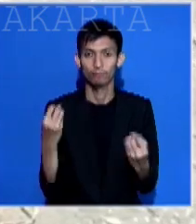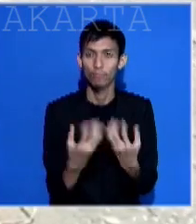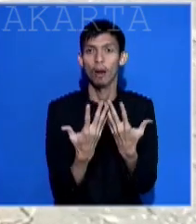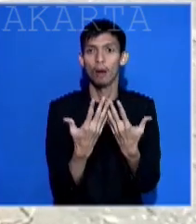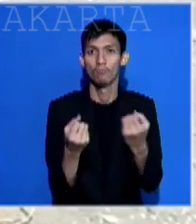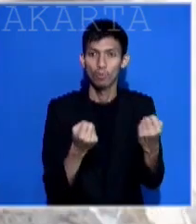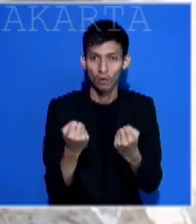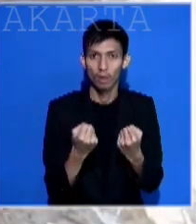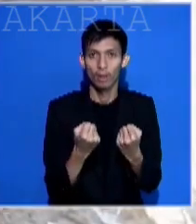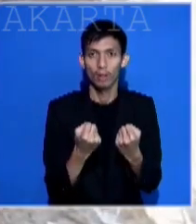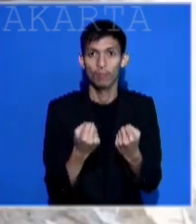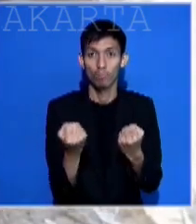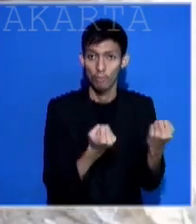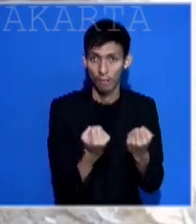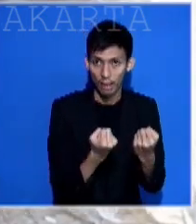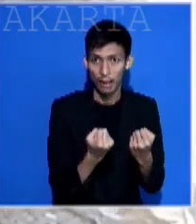terbuka dengan nopol